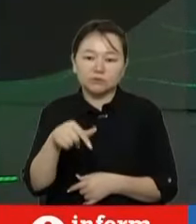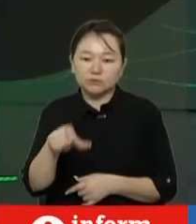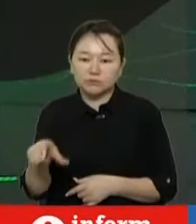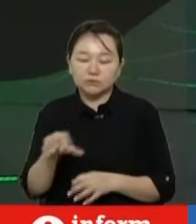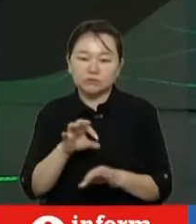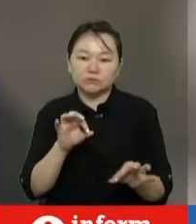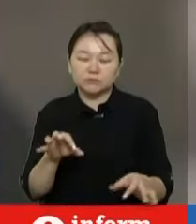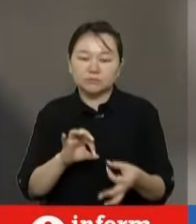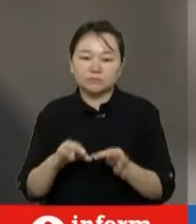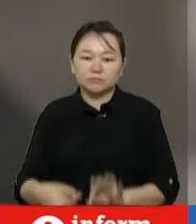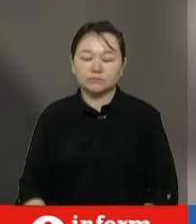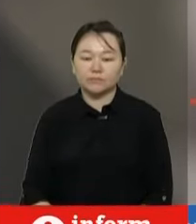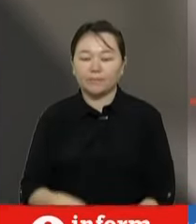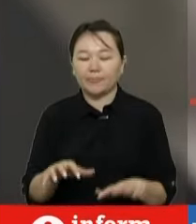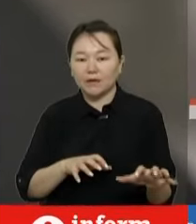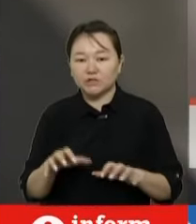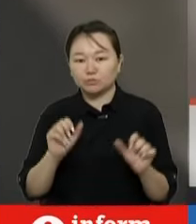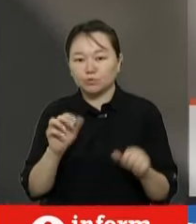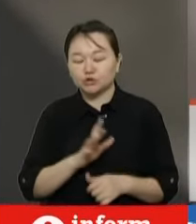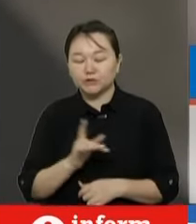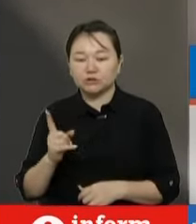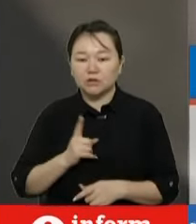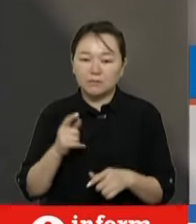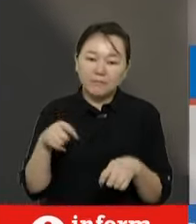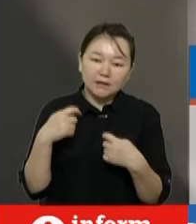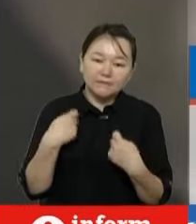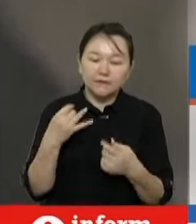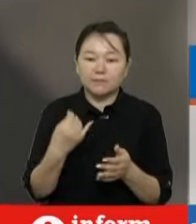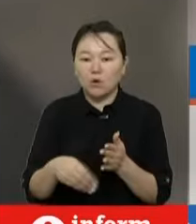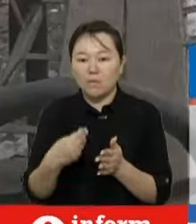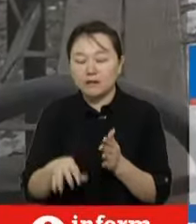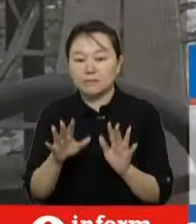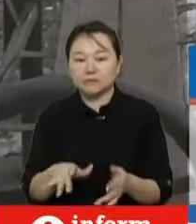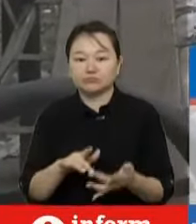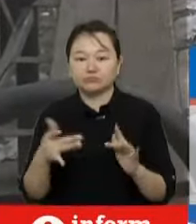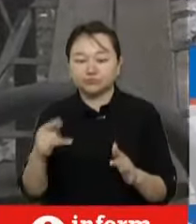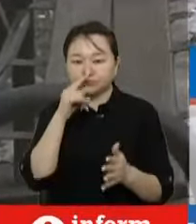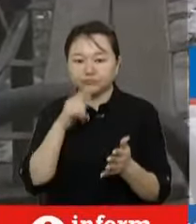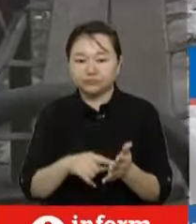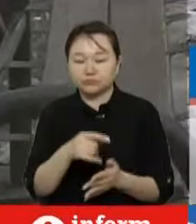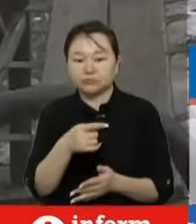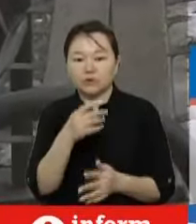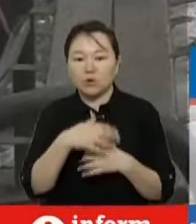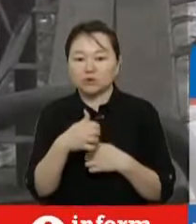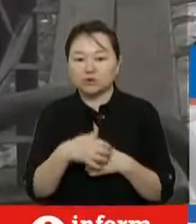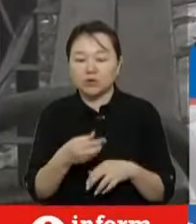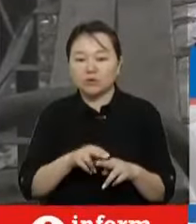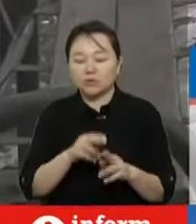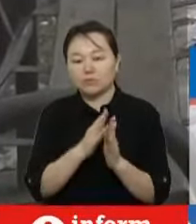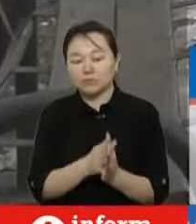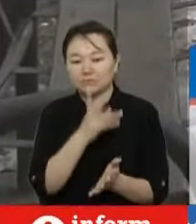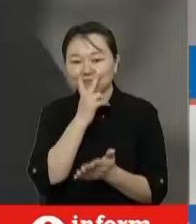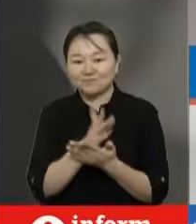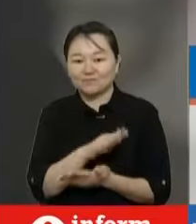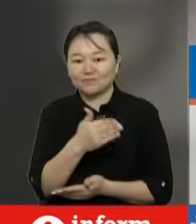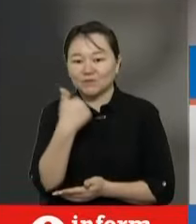Матасова. Мошенники могут поджидать и продавцов, и покупателей на сайтах объявлений. Попался на их удочку житель Кокшетау, который попросил не показывать